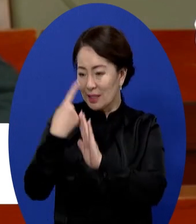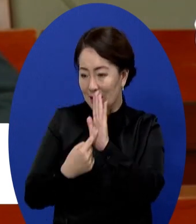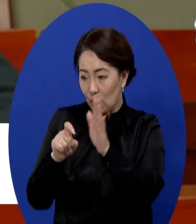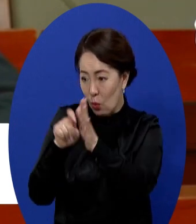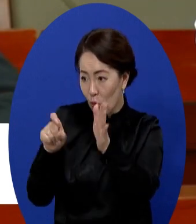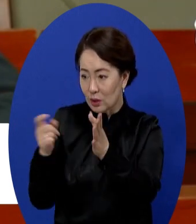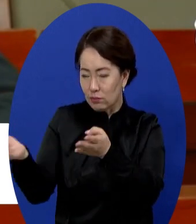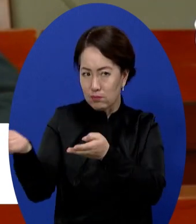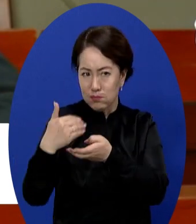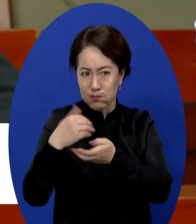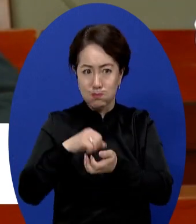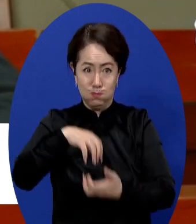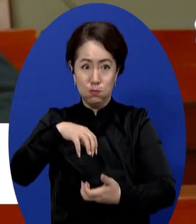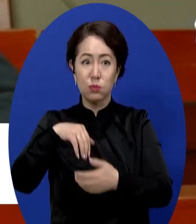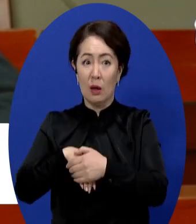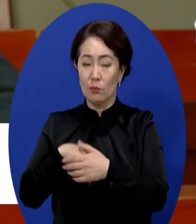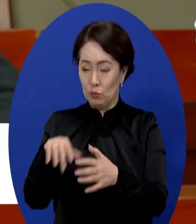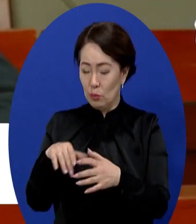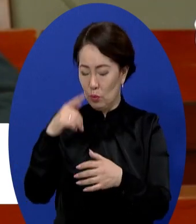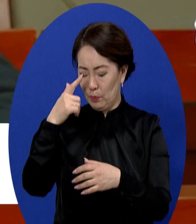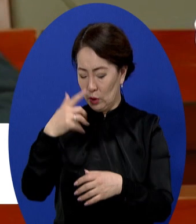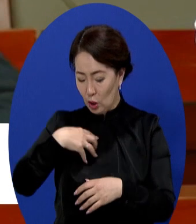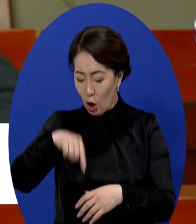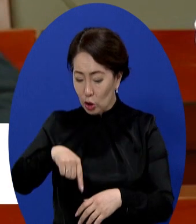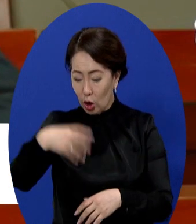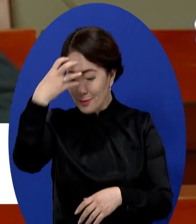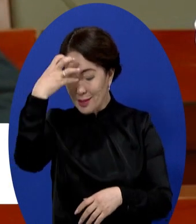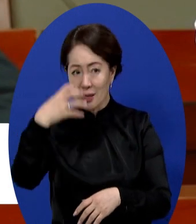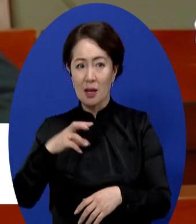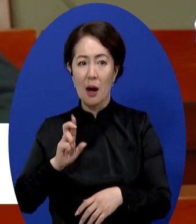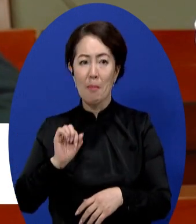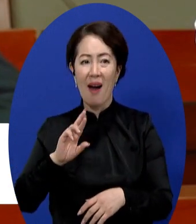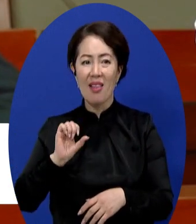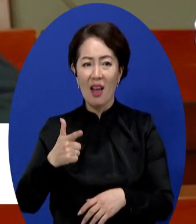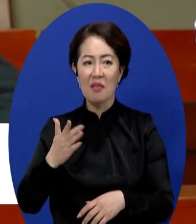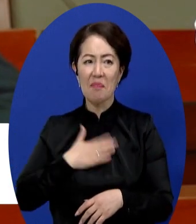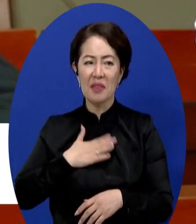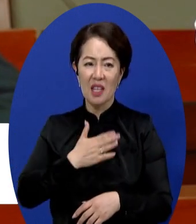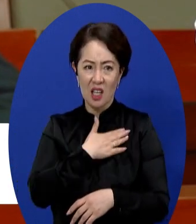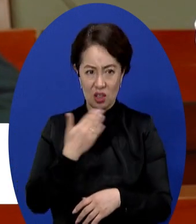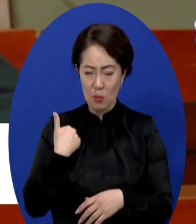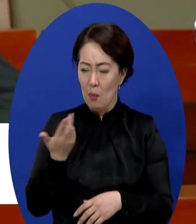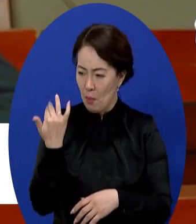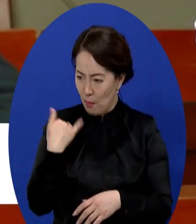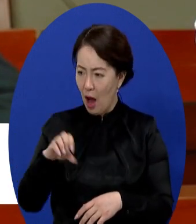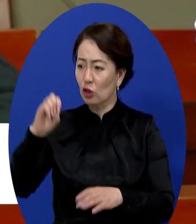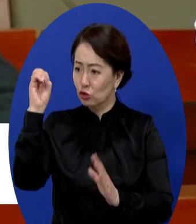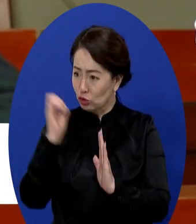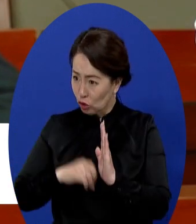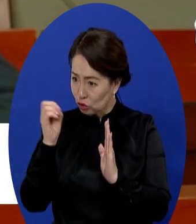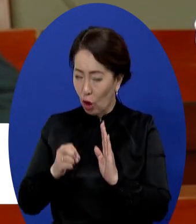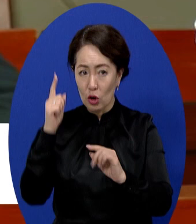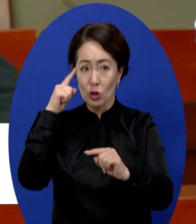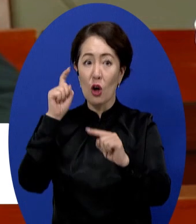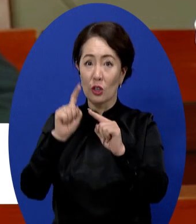байна. Тэрээс засгийн газар одоо баялагтай эзэн бах энэ зорилтыг дэвшүүлж байгаагийн хувьд өмнө нь одоо